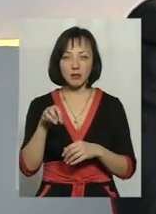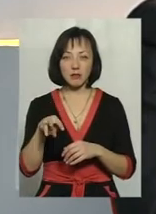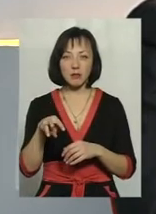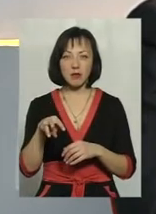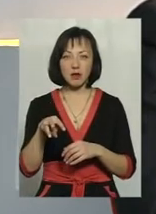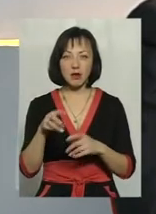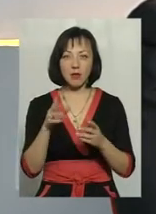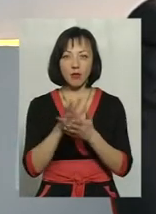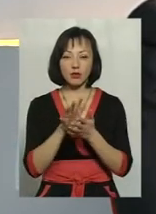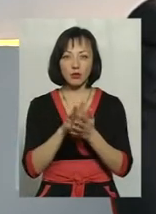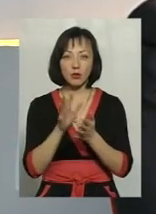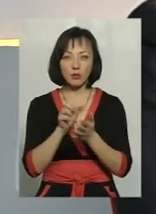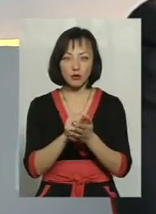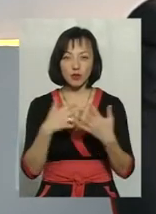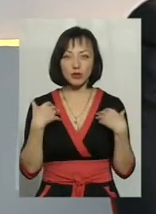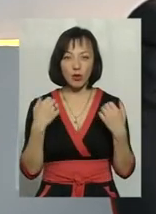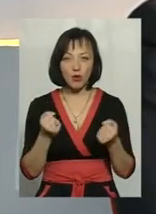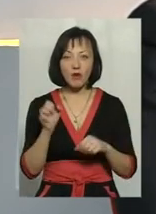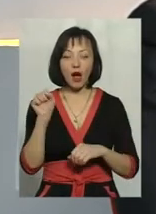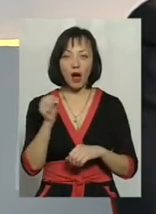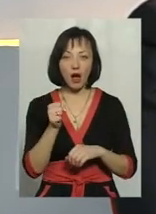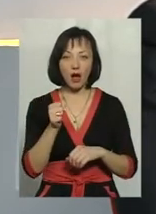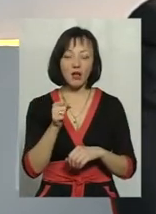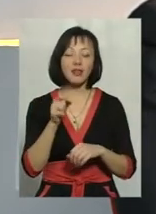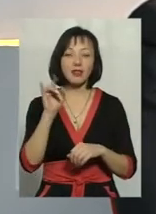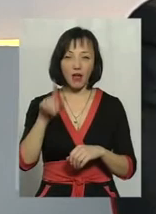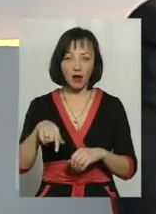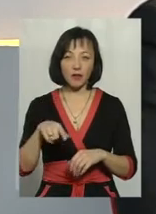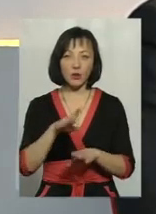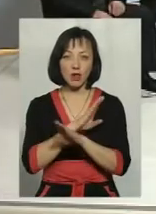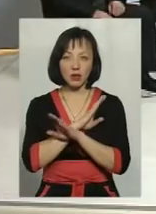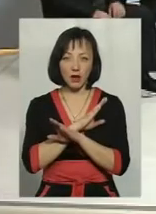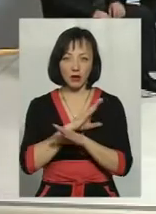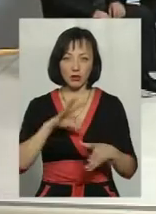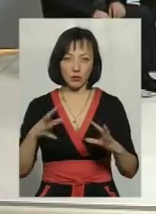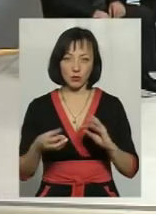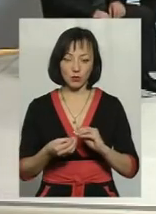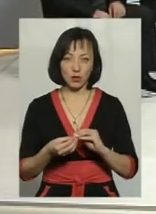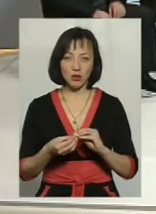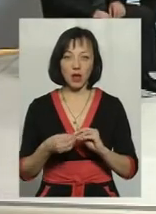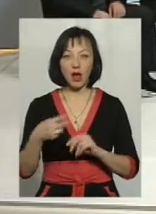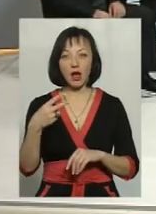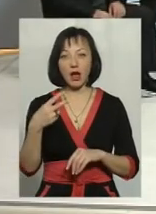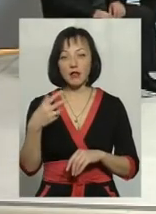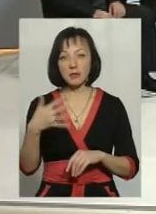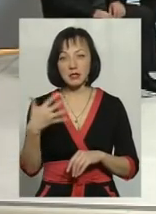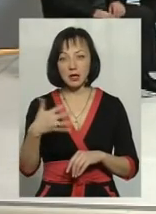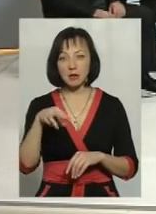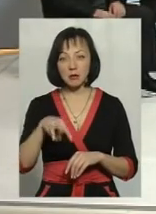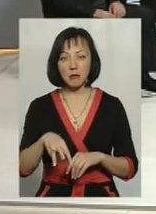великого пошкодження здоров'я, а навіть і до летального закінчення. 20-50